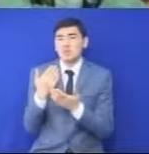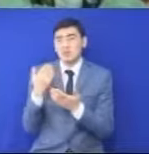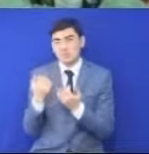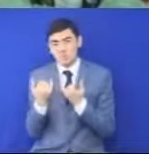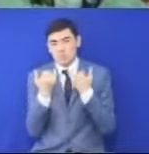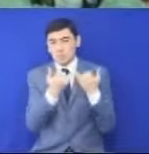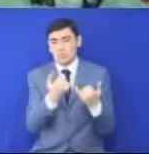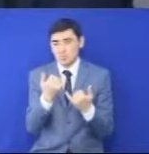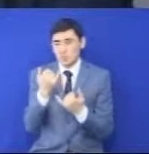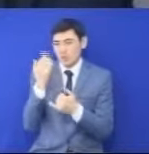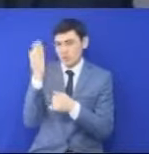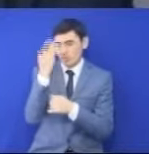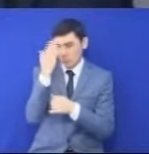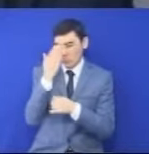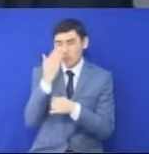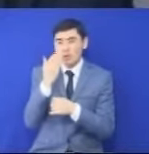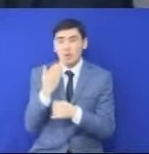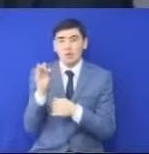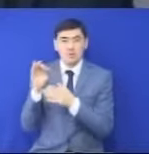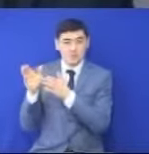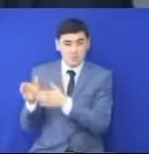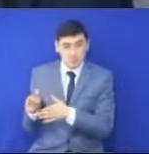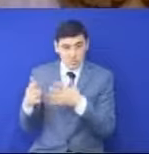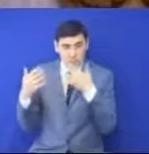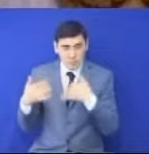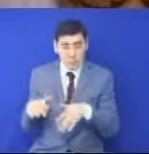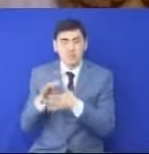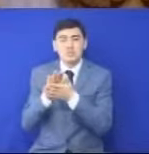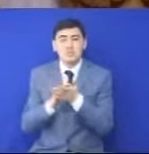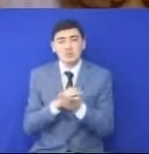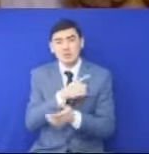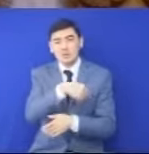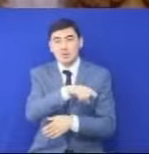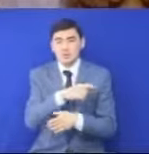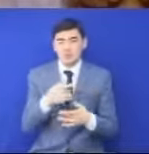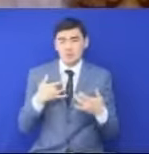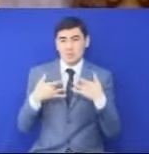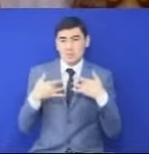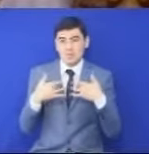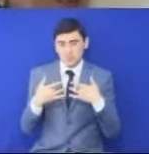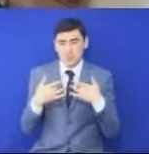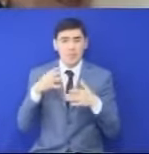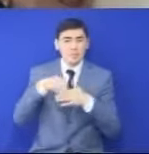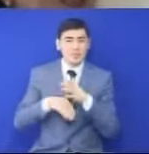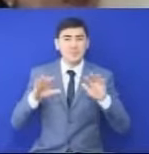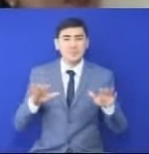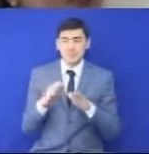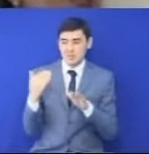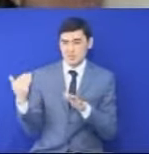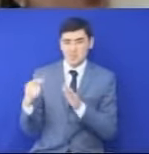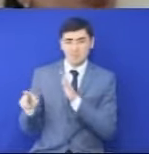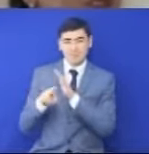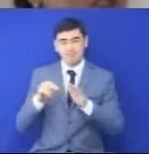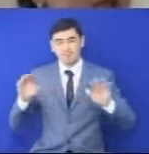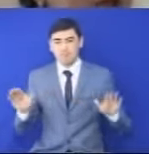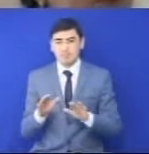фильм о нем. Кроме того, силами местных творческих коллективов был подготовлен концерт, куда вошли произведения из его